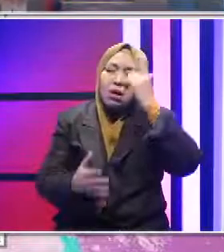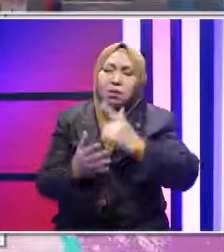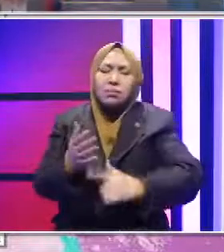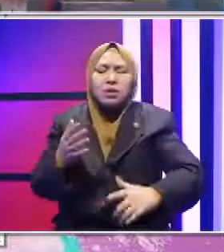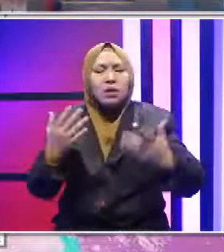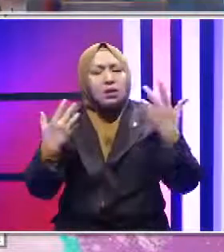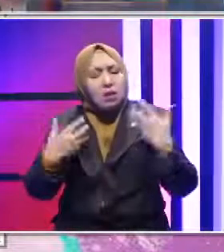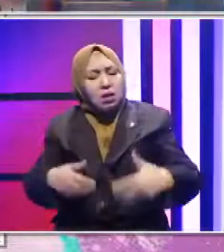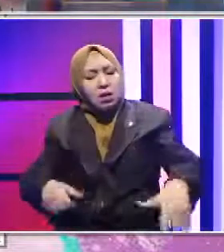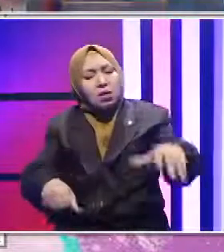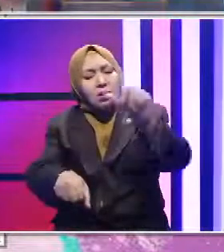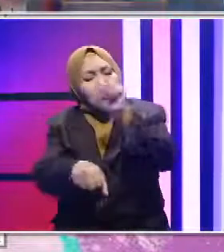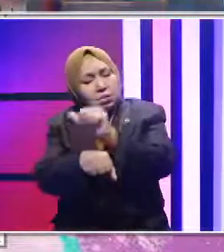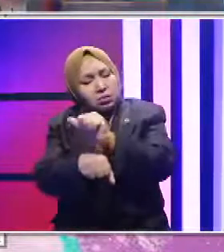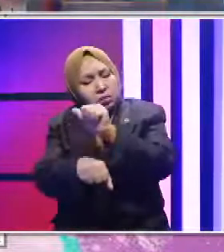قدمت